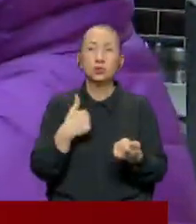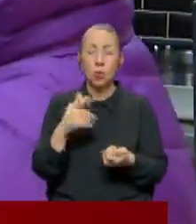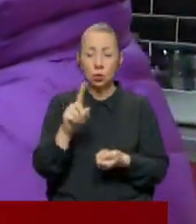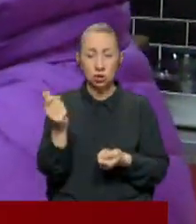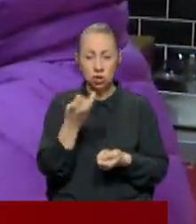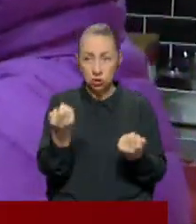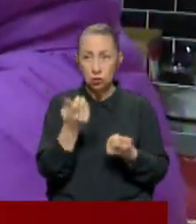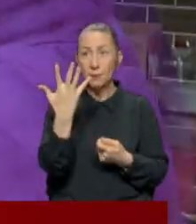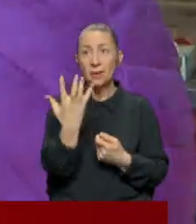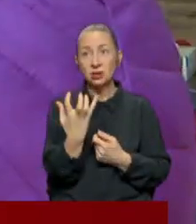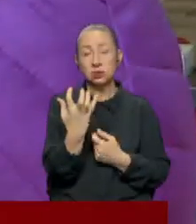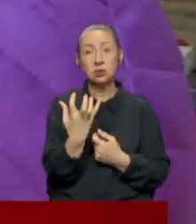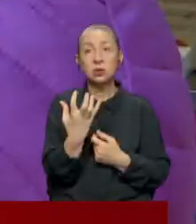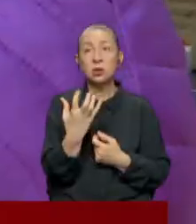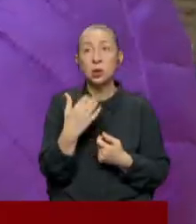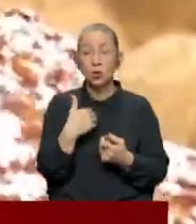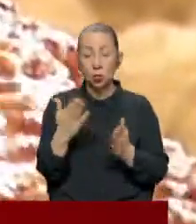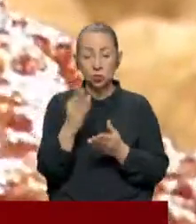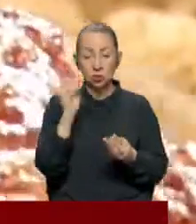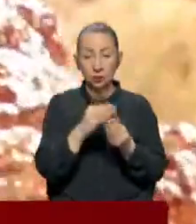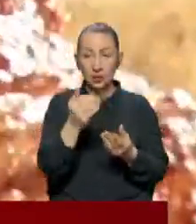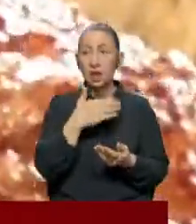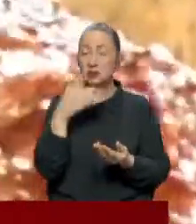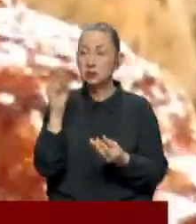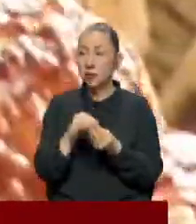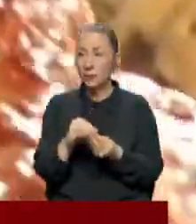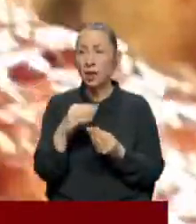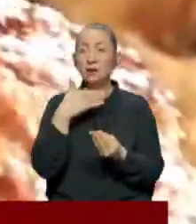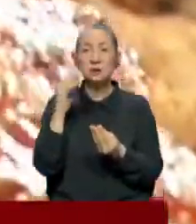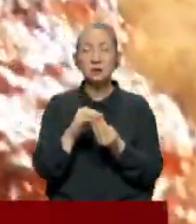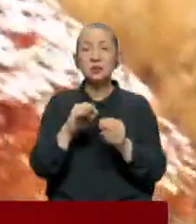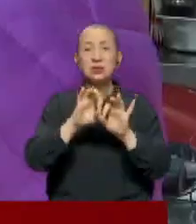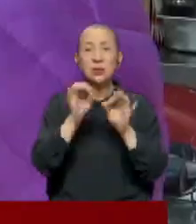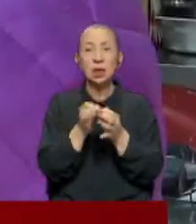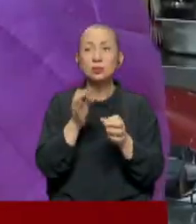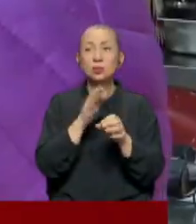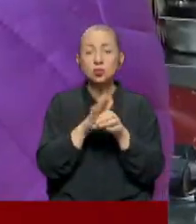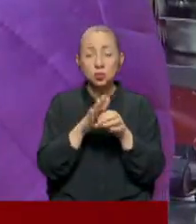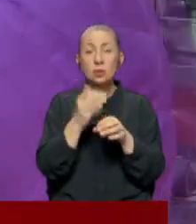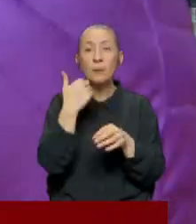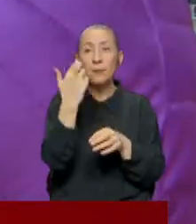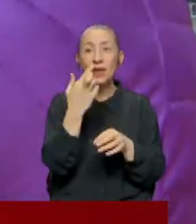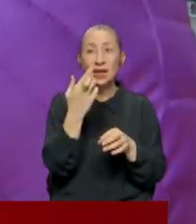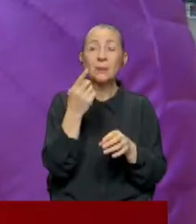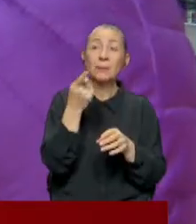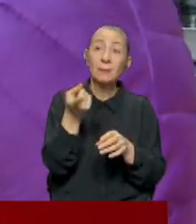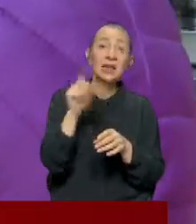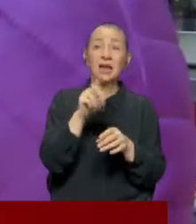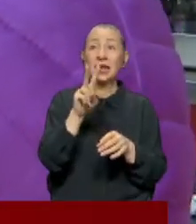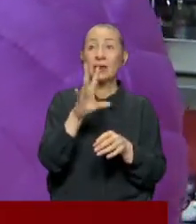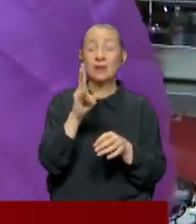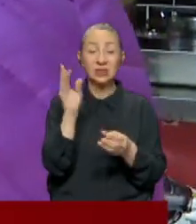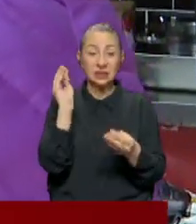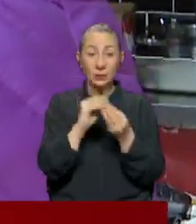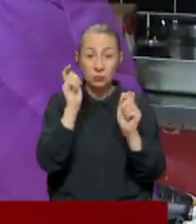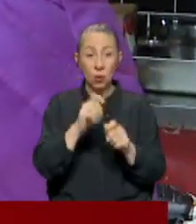kişi çalışıyorduk, şu anda 5'e düşürdük. Unu zamlı aldık, ete zam geldi. Ete zam geldiği için salam sucuk aynı. Peynire zam geldiği için bir kere de şimdi 25 lira